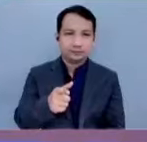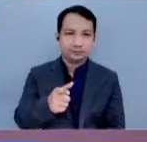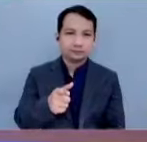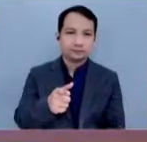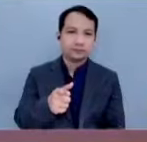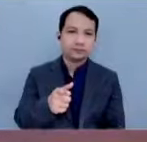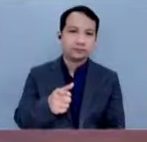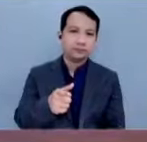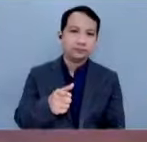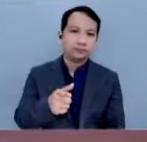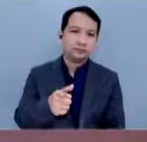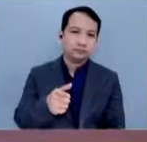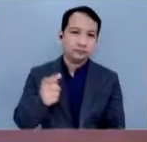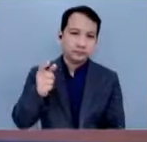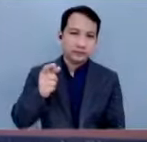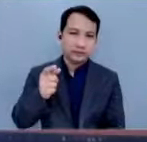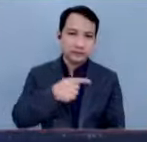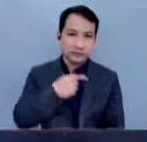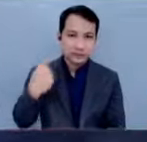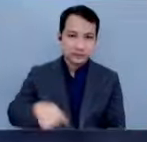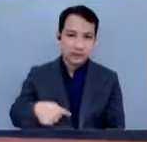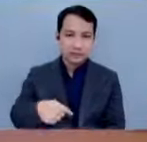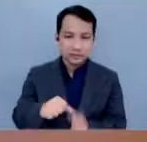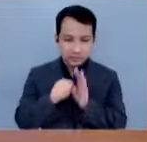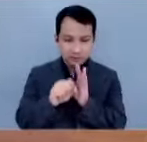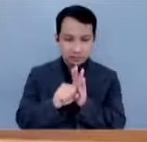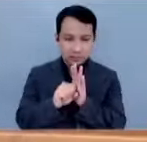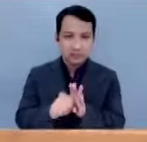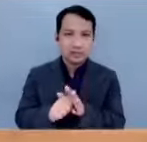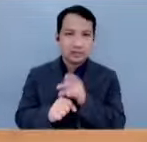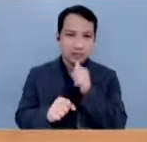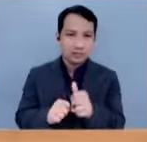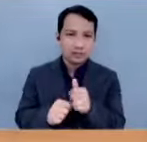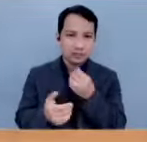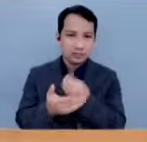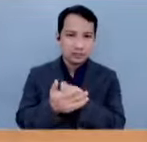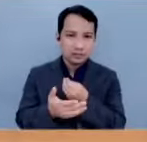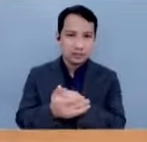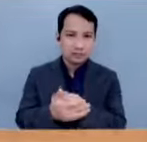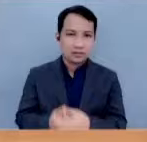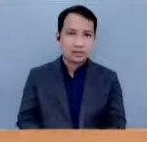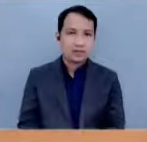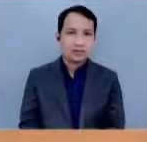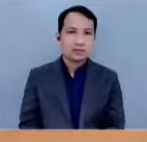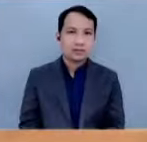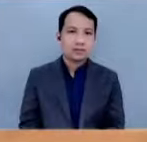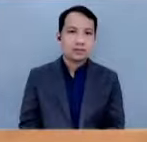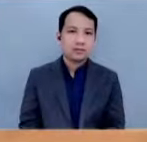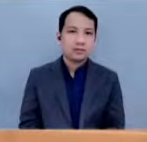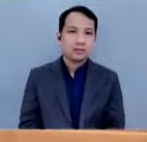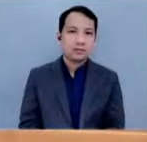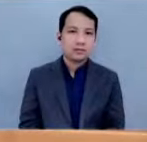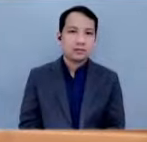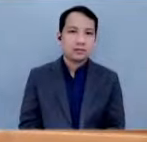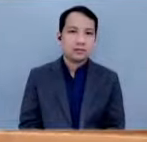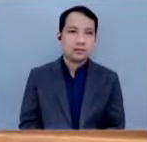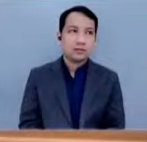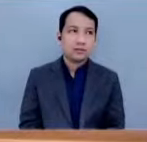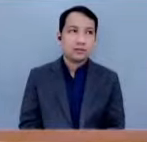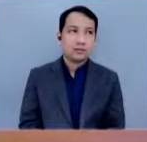May mga Chinese na symbol na ayun. Good luck, money. No, ito, Japanese ito. This is prosperity and wealth